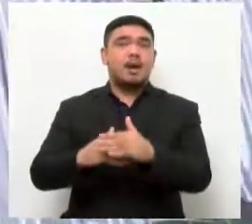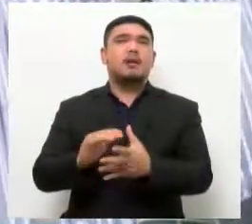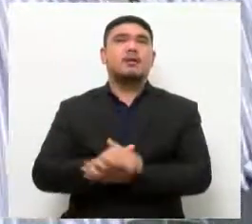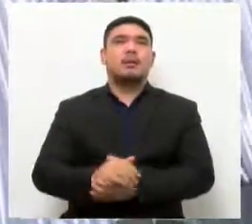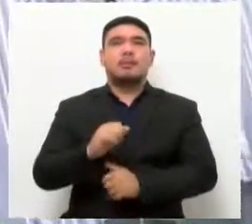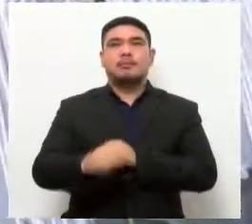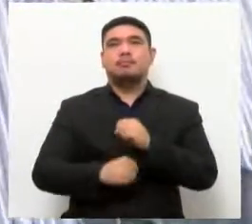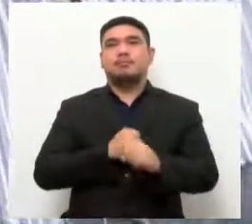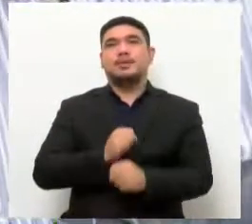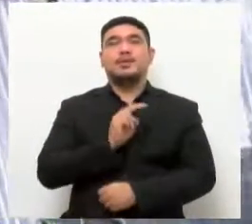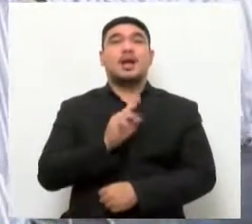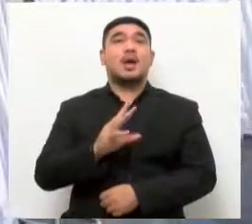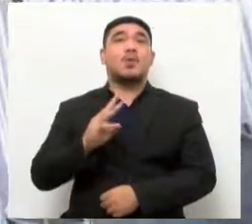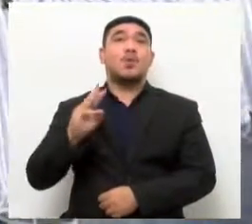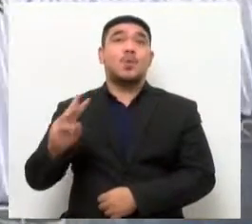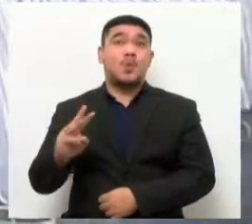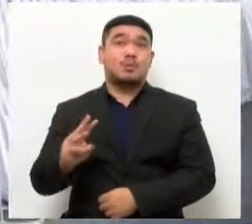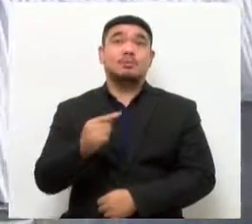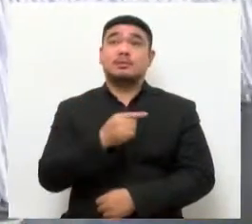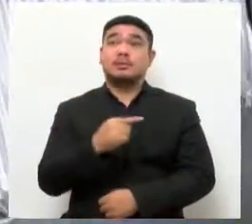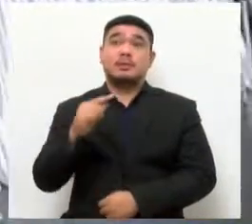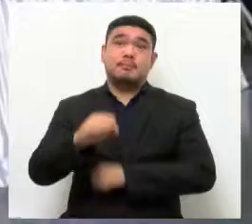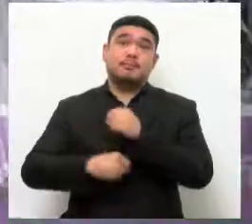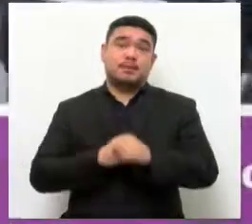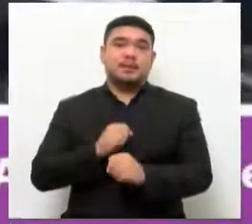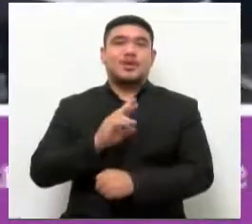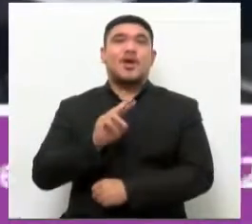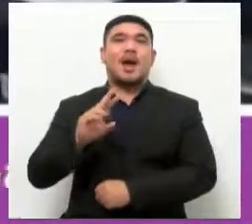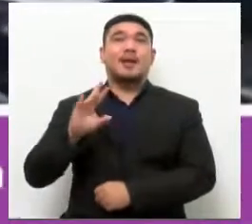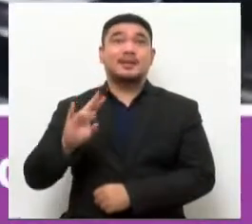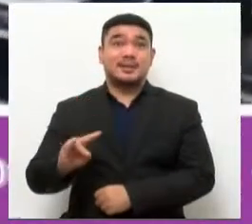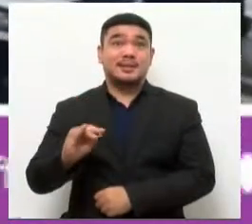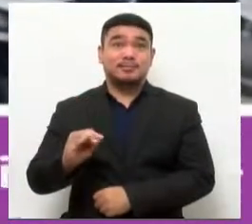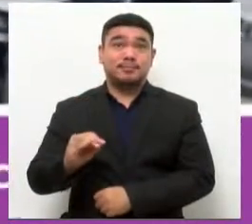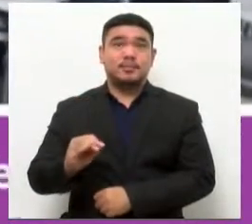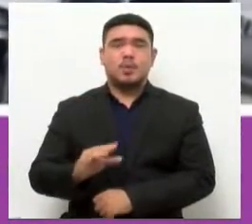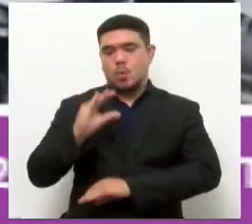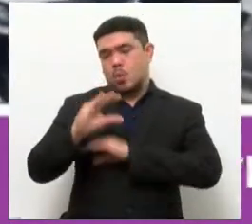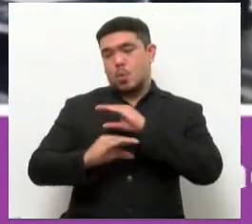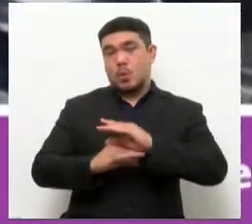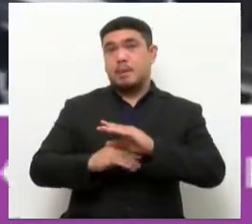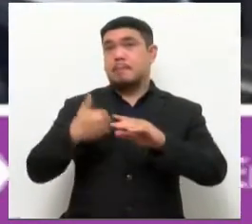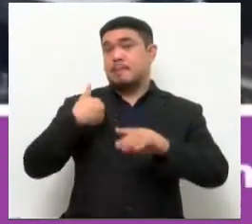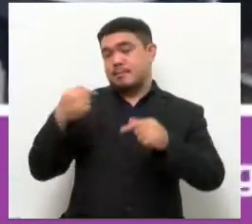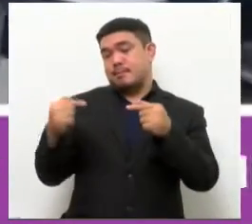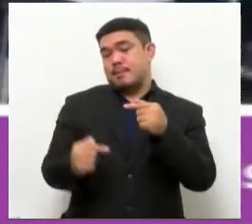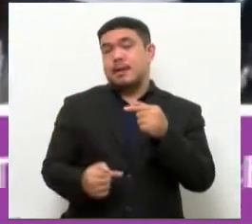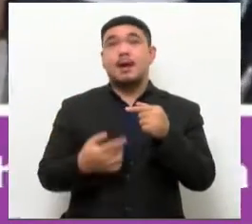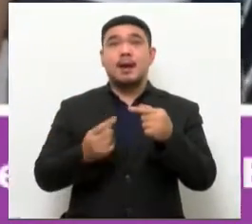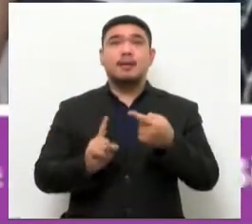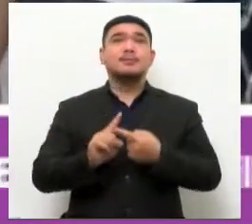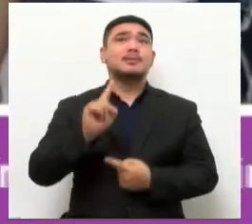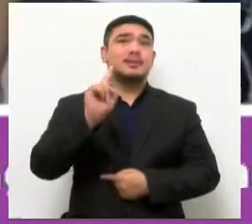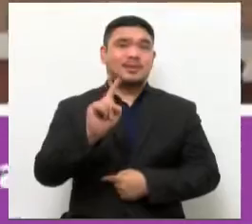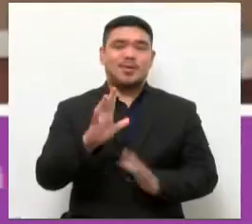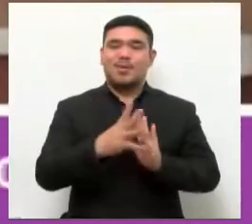ช2566ถึง2570โดยในโครงการประกอบด้วยกิจกรรมได้แก่ 1. การอบ